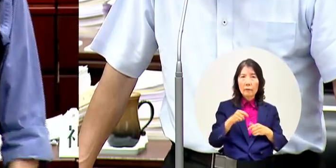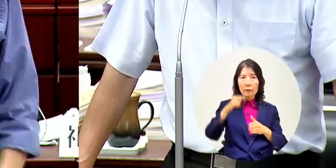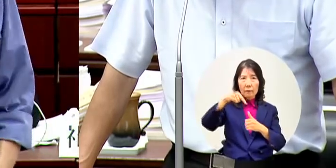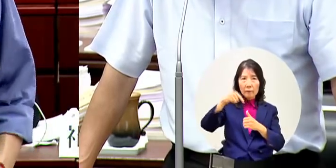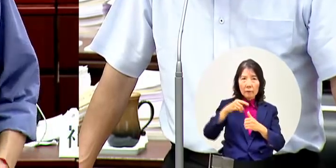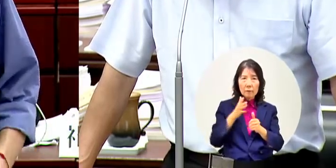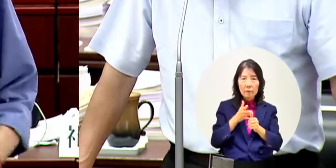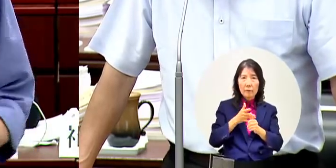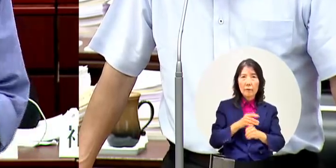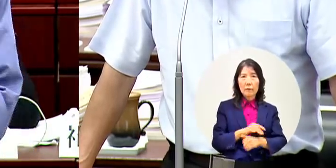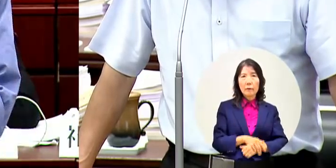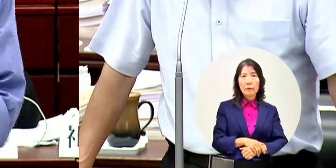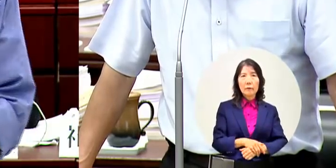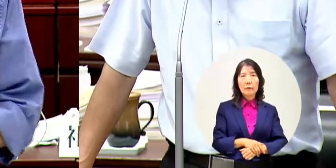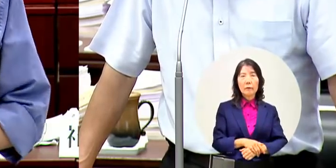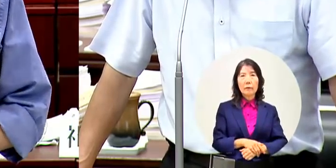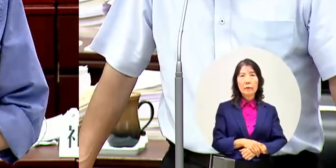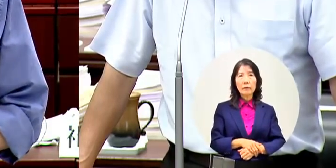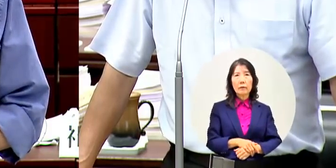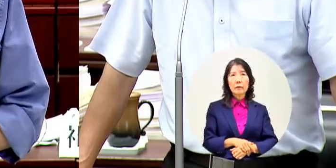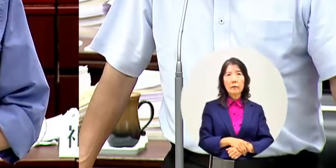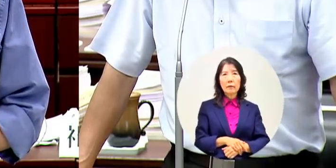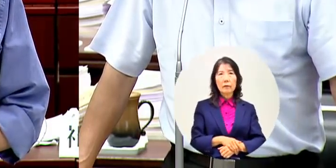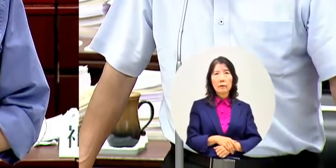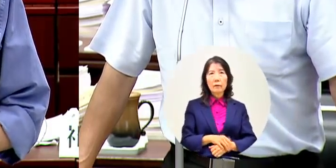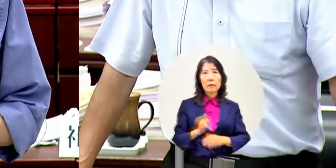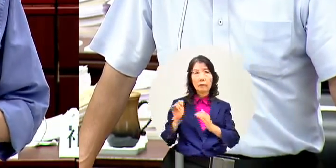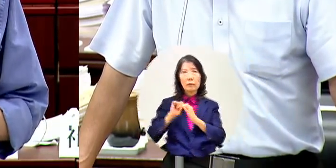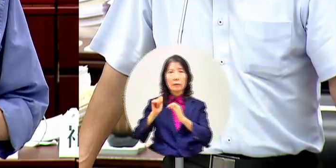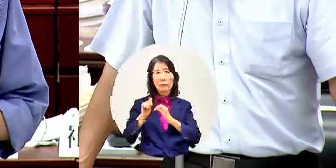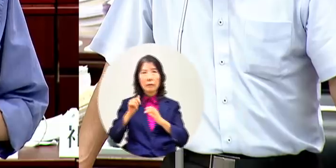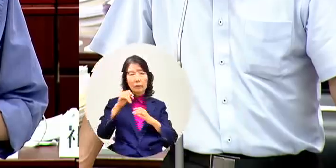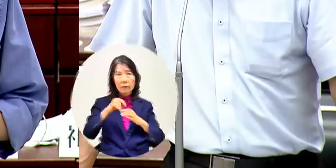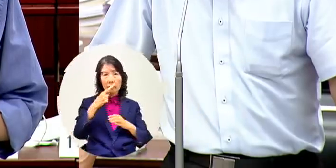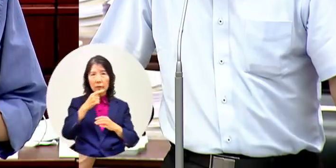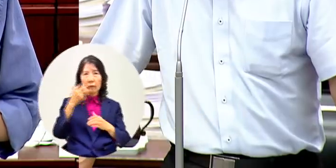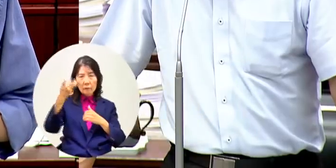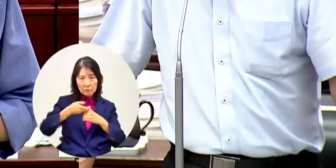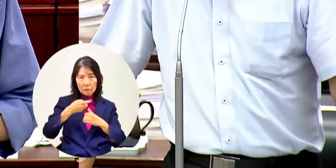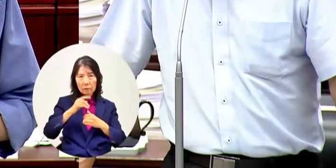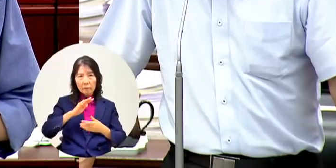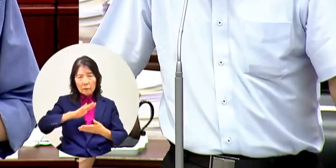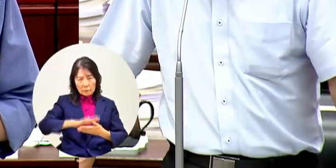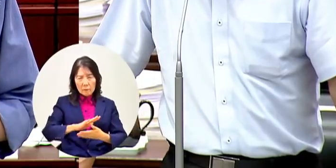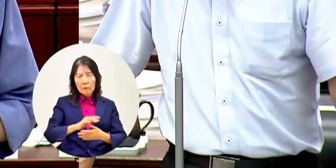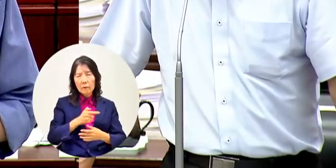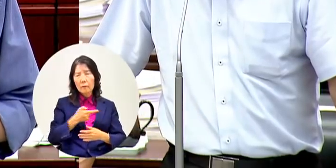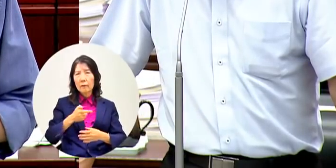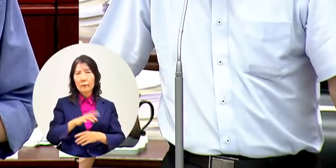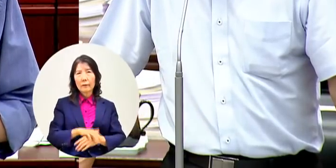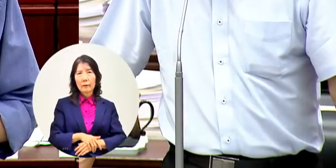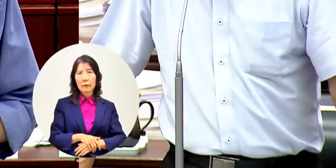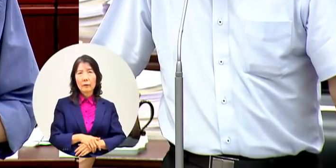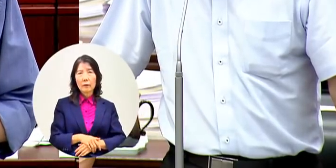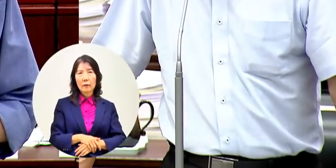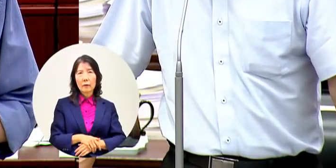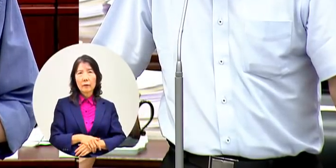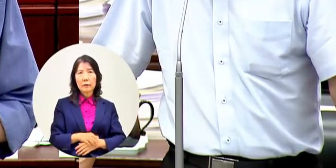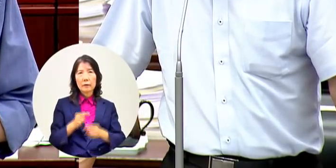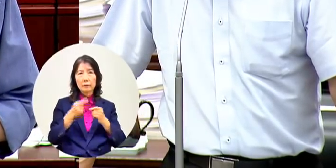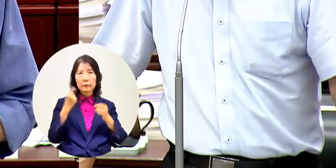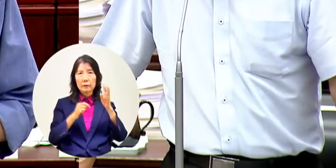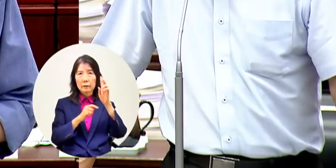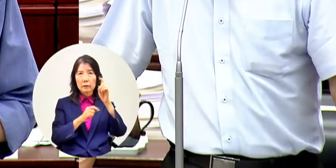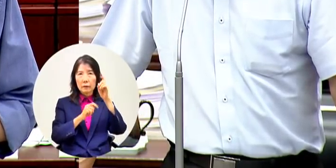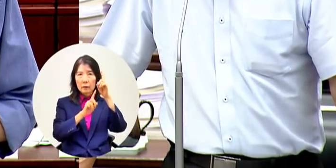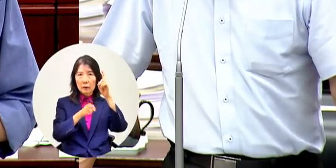哈。我受到选民的托付，其实我的心理的压力都非常的沉重。就是去年